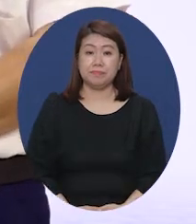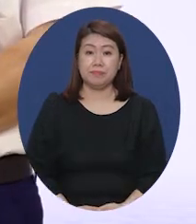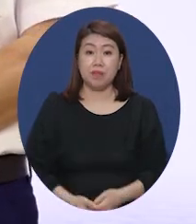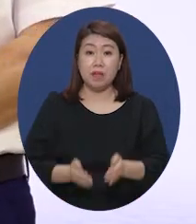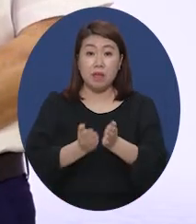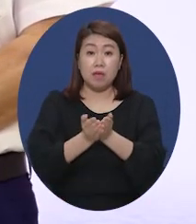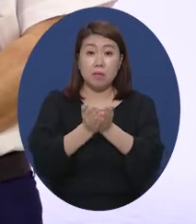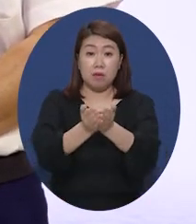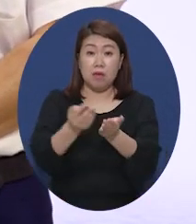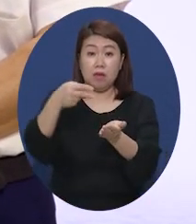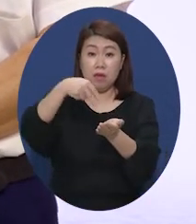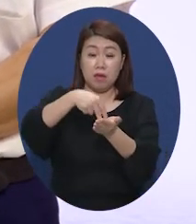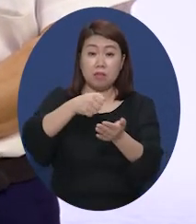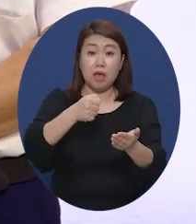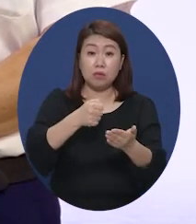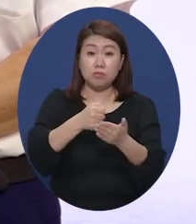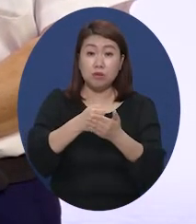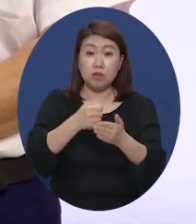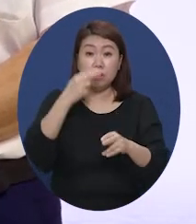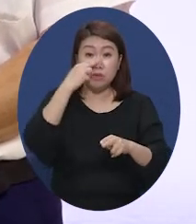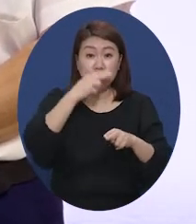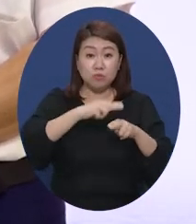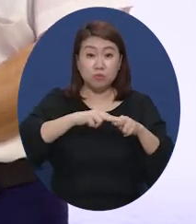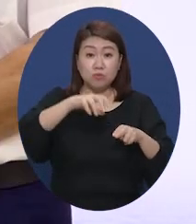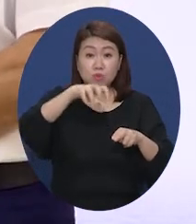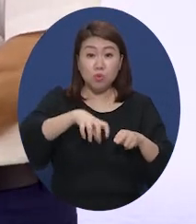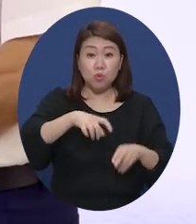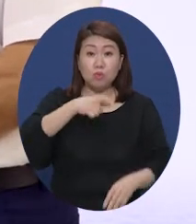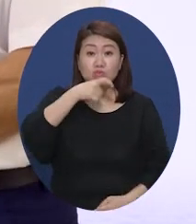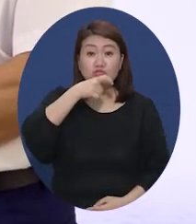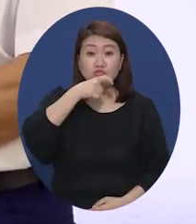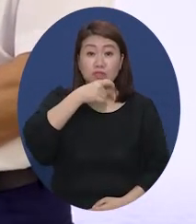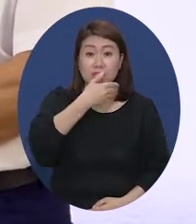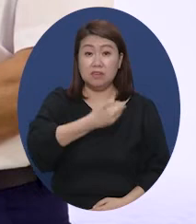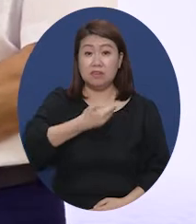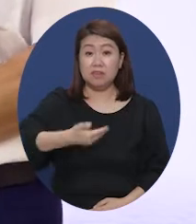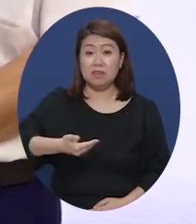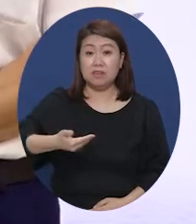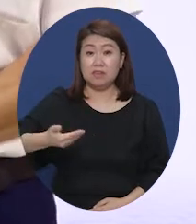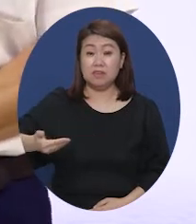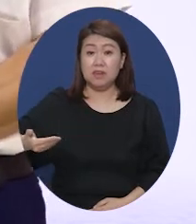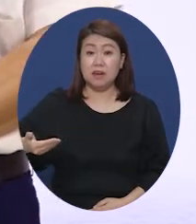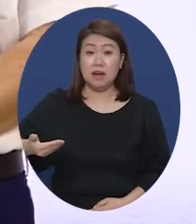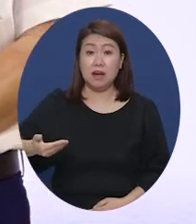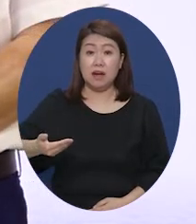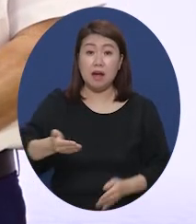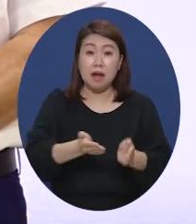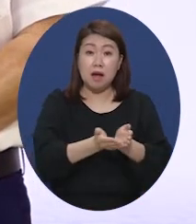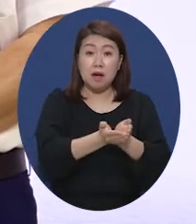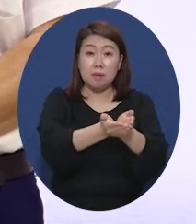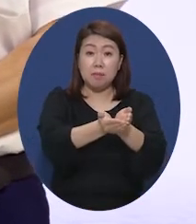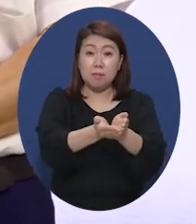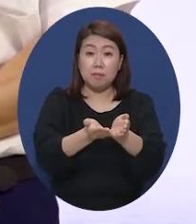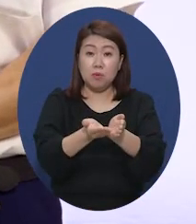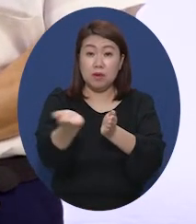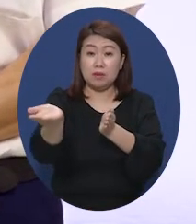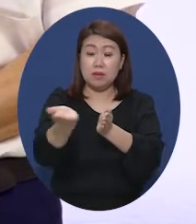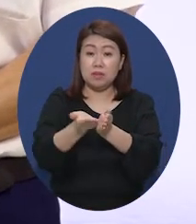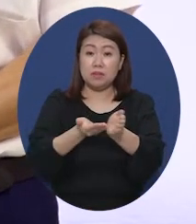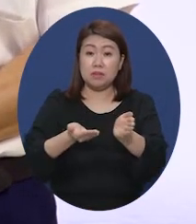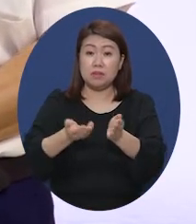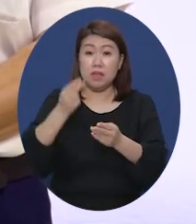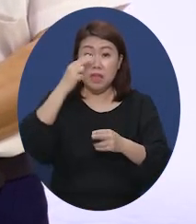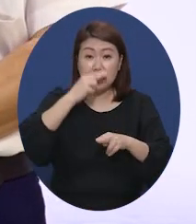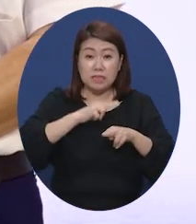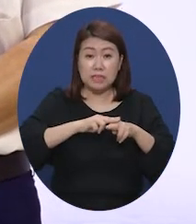그 다음에 선박이다 보니까 이제 주유소가 바로 물에 떠 있습니다. 즉, 배들이 왔다 갔다 하다 보니까,